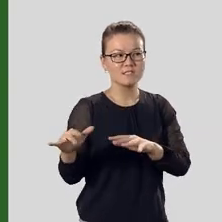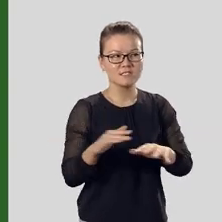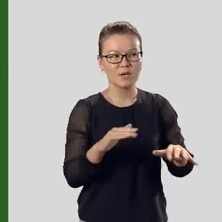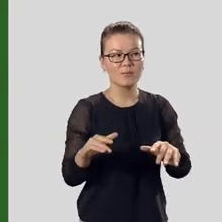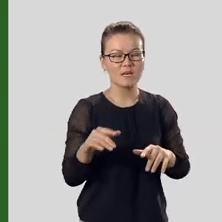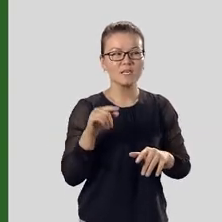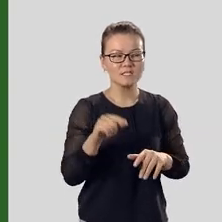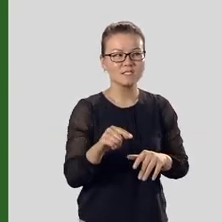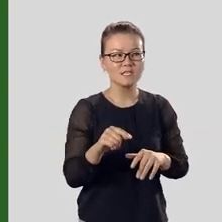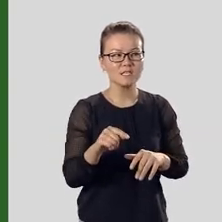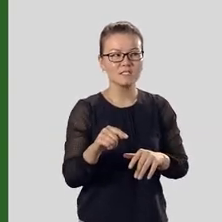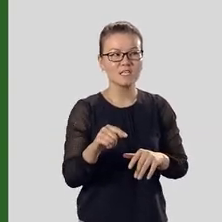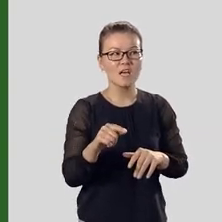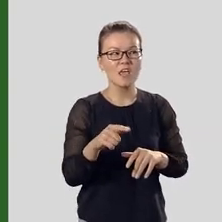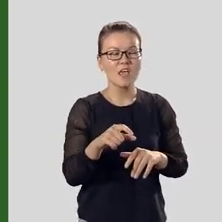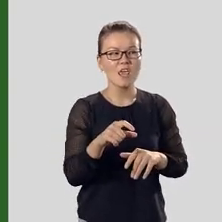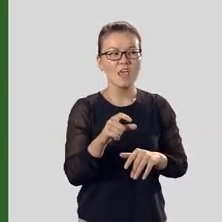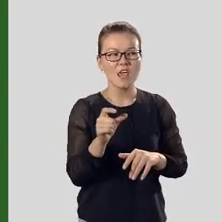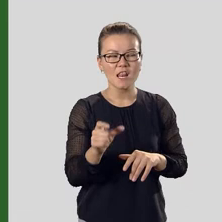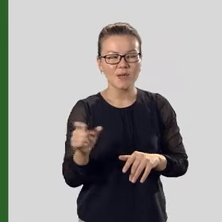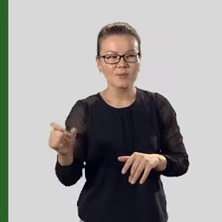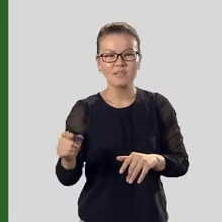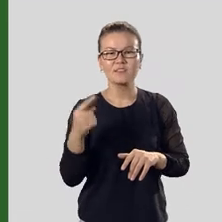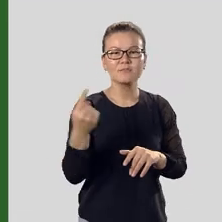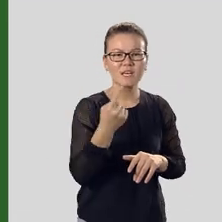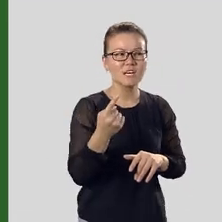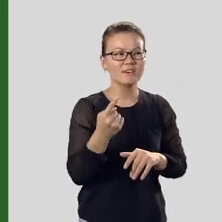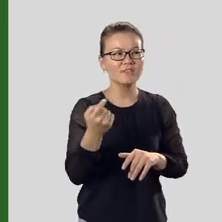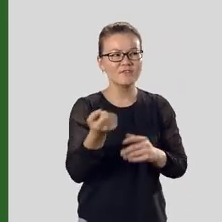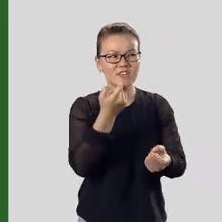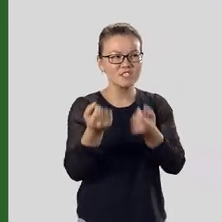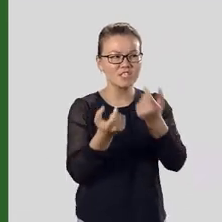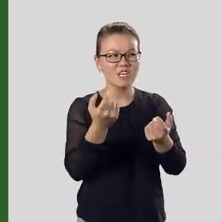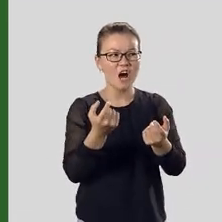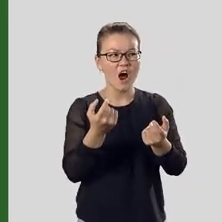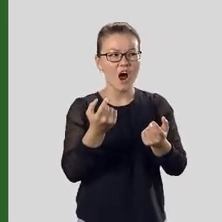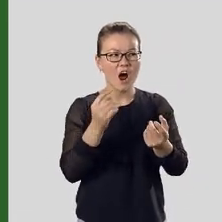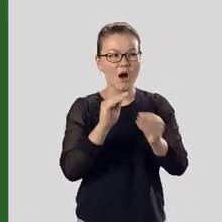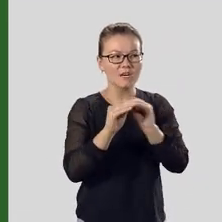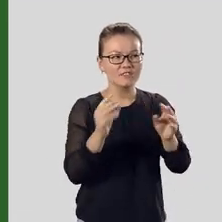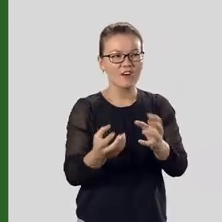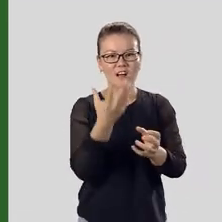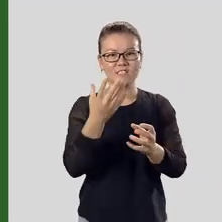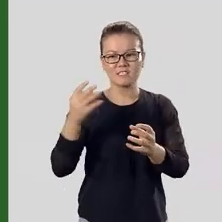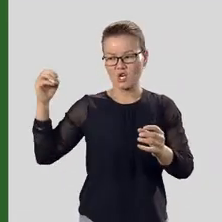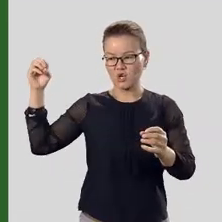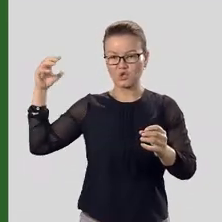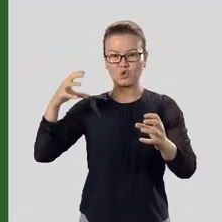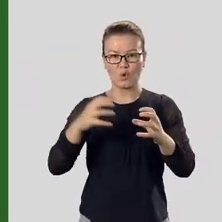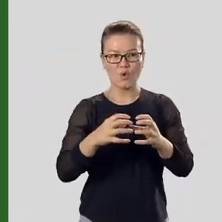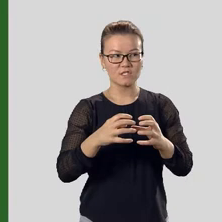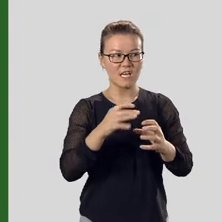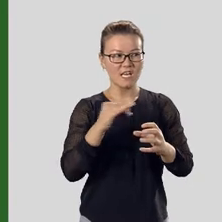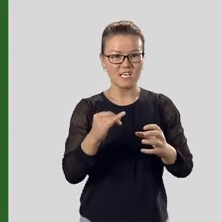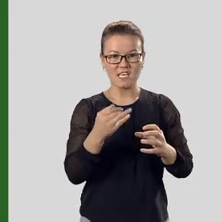Здесь, в потоке энергии, элементов и первых веществ, образовалось Солнце и целая свита